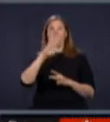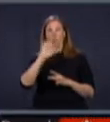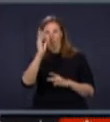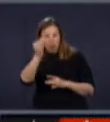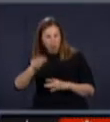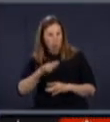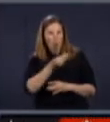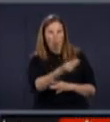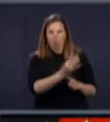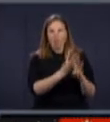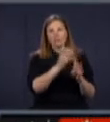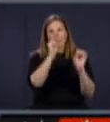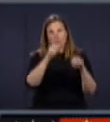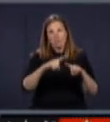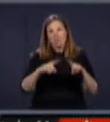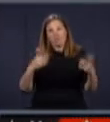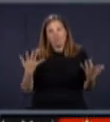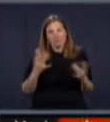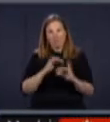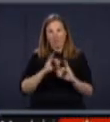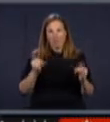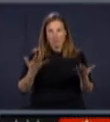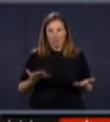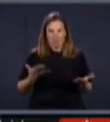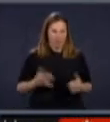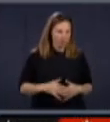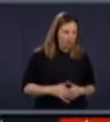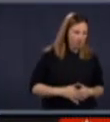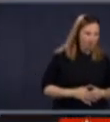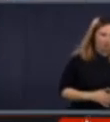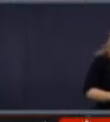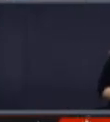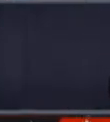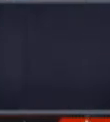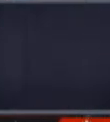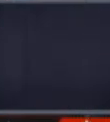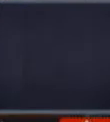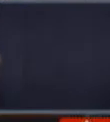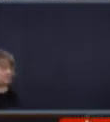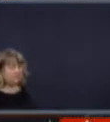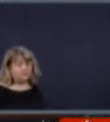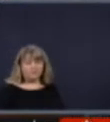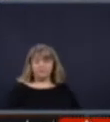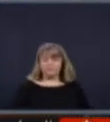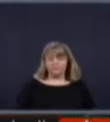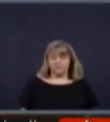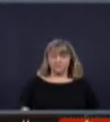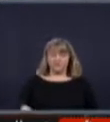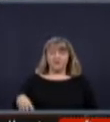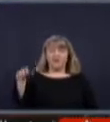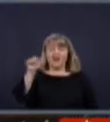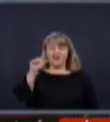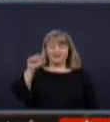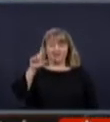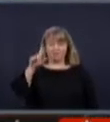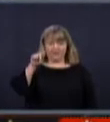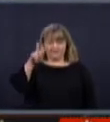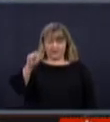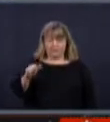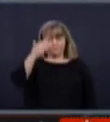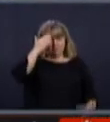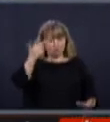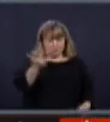les consommateurs. Maintenant, question pour Alain Laforêt, TVA. Monsieur le Premier ministre, Mme McCann, M. Arruda, bonjour. Monsieur le